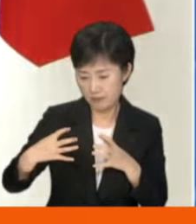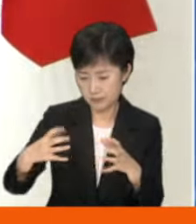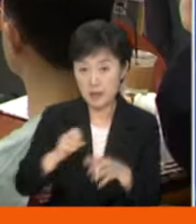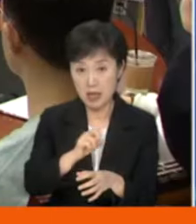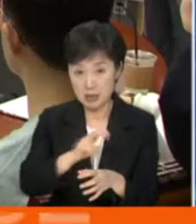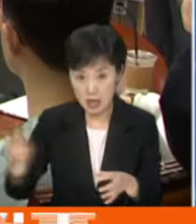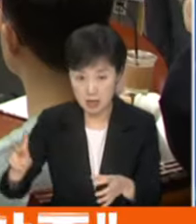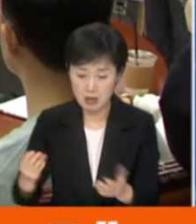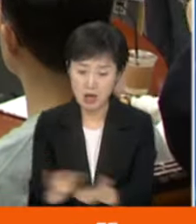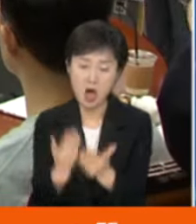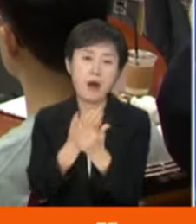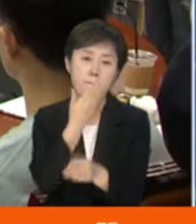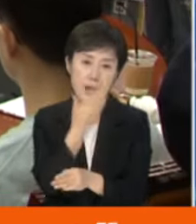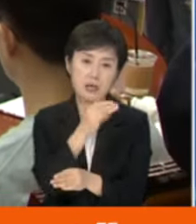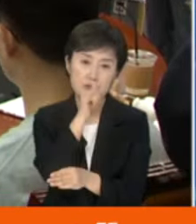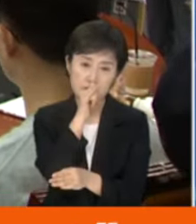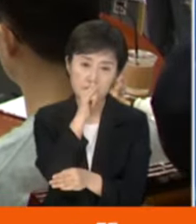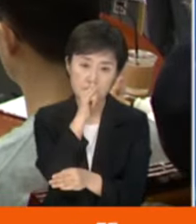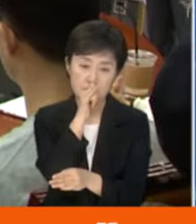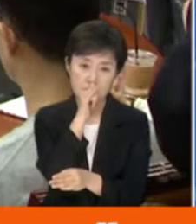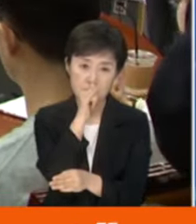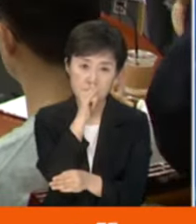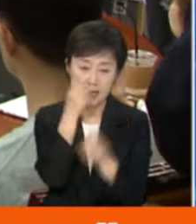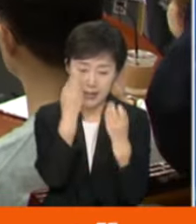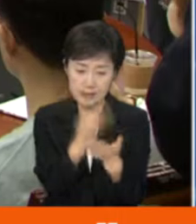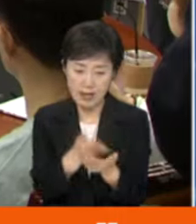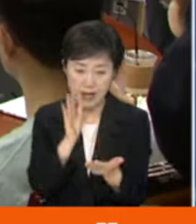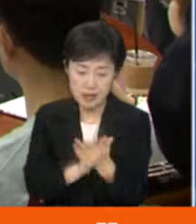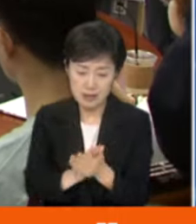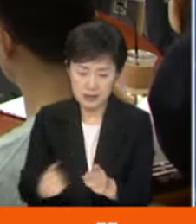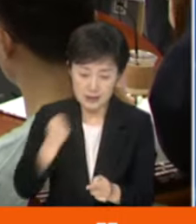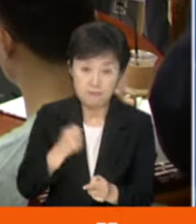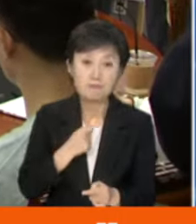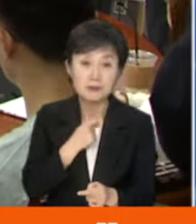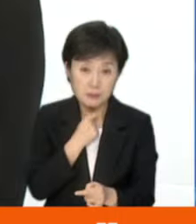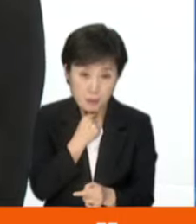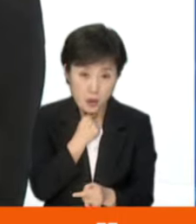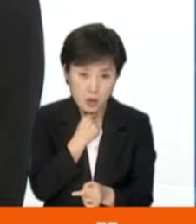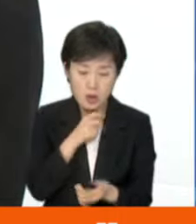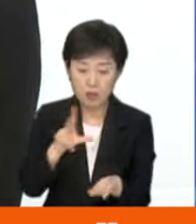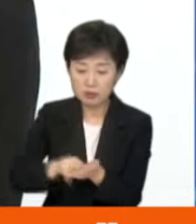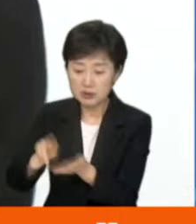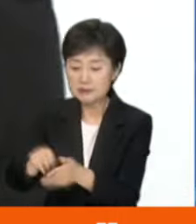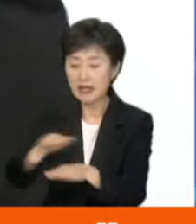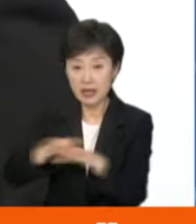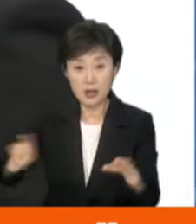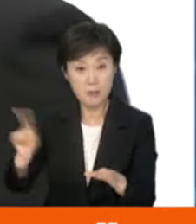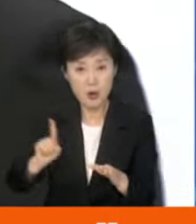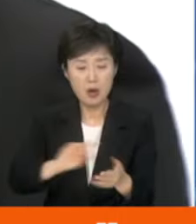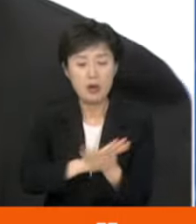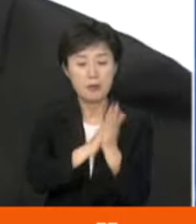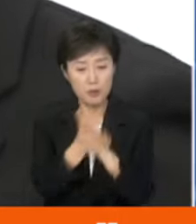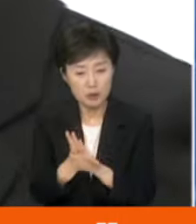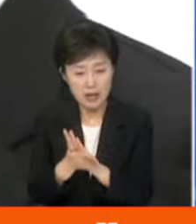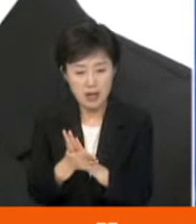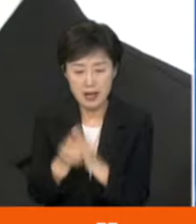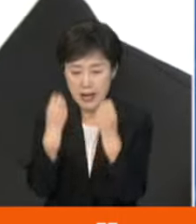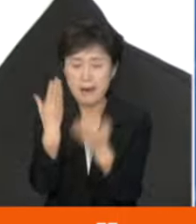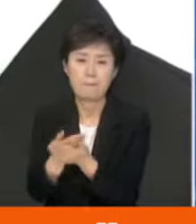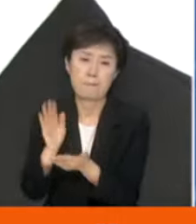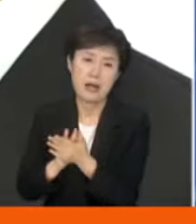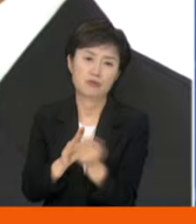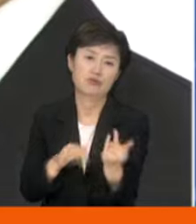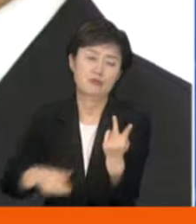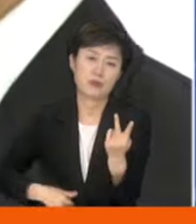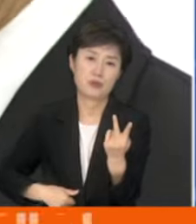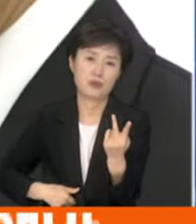정권 재창출이 가능하다고 말하면서 개혁의 동력을 키우기 위해 매듭지어야 할 과제로 변화와 쇄신을 강조했는데요.